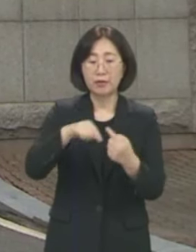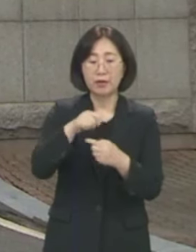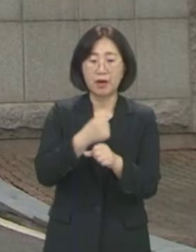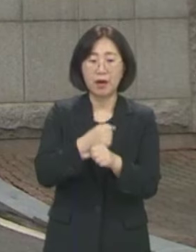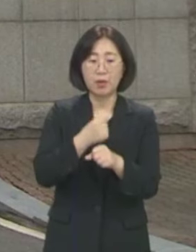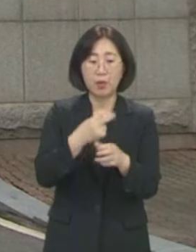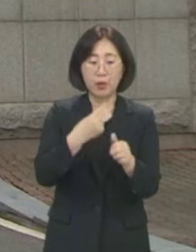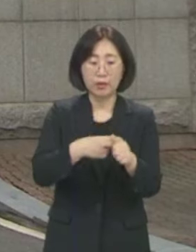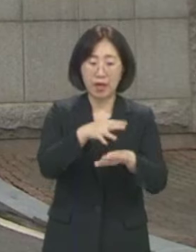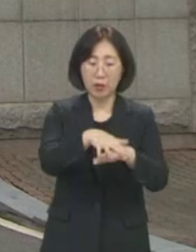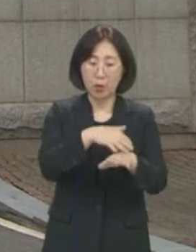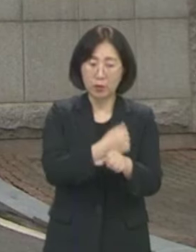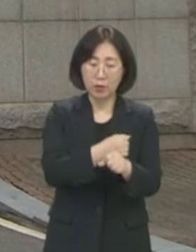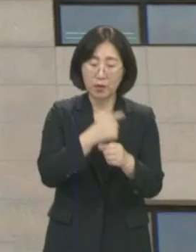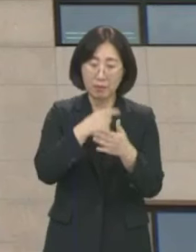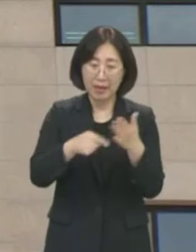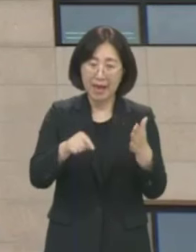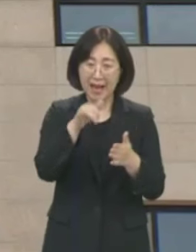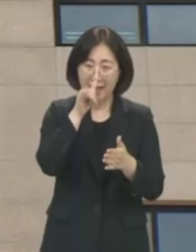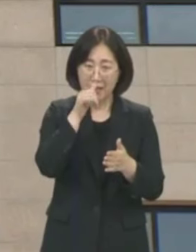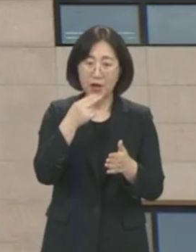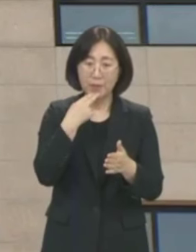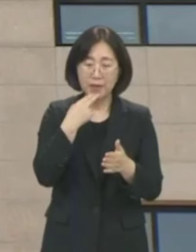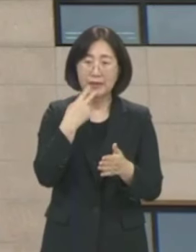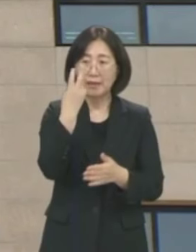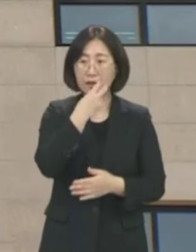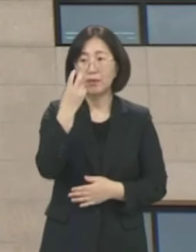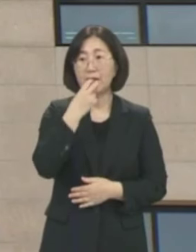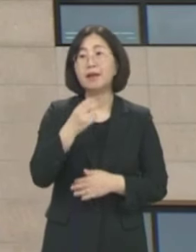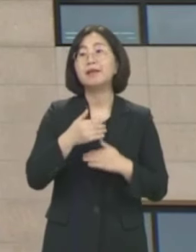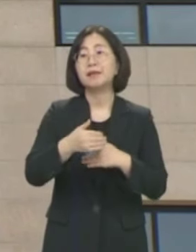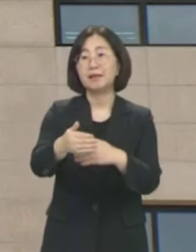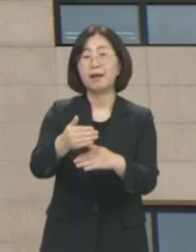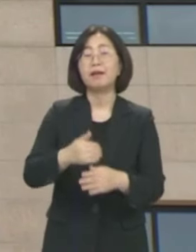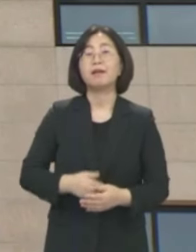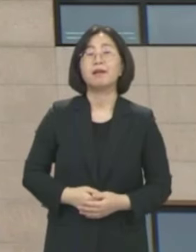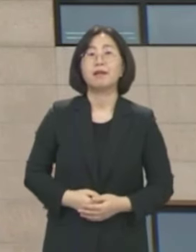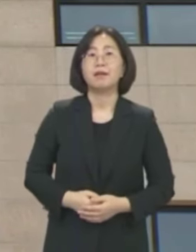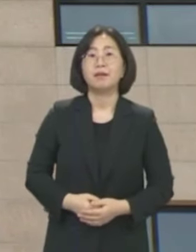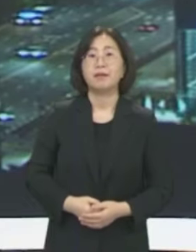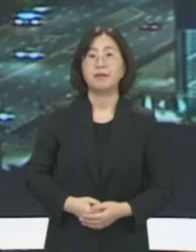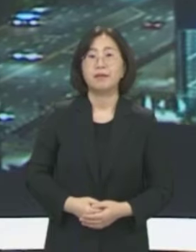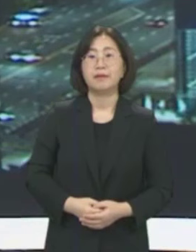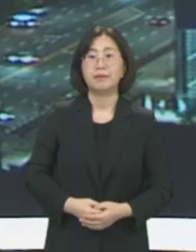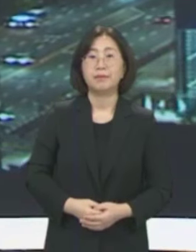대전 교사노조도 피해 사례 접수를 위한 설문조사를 진행하고 있습니다.